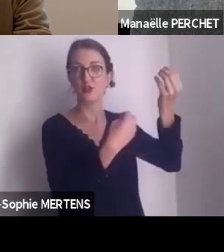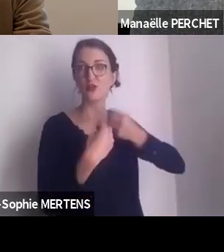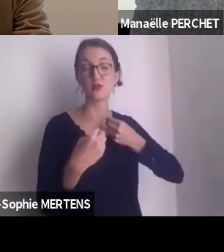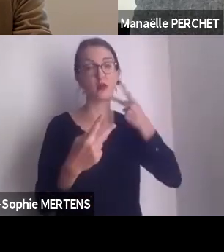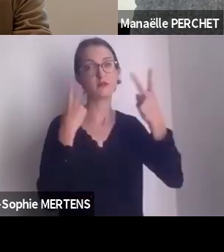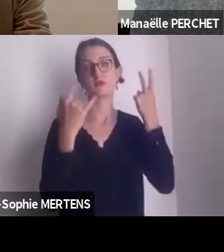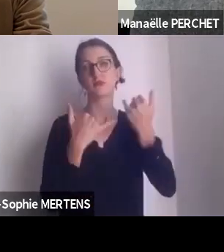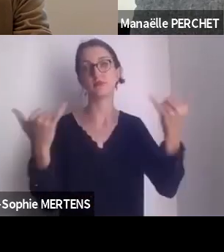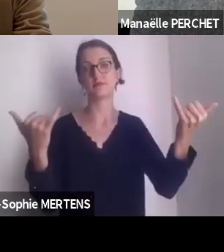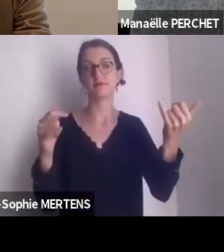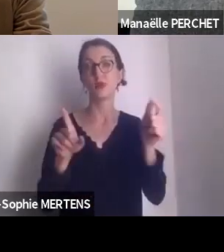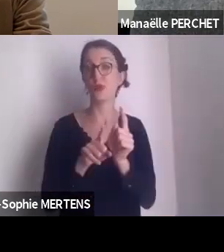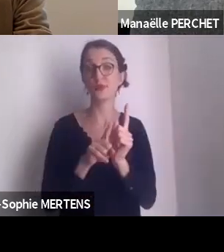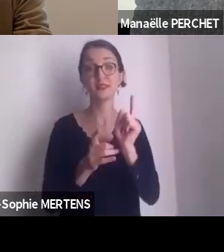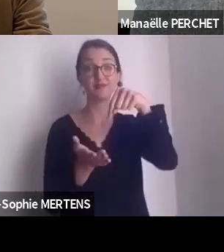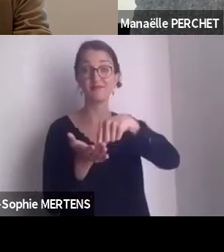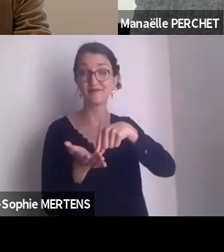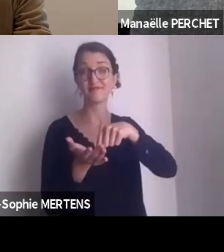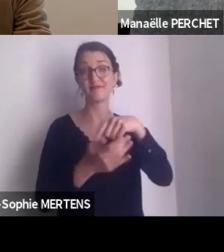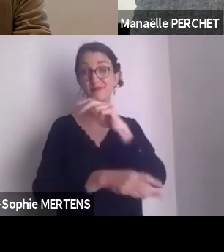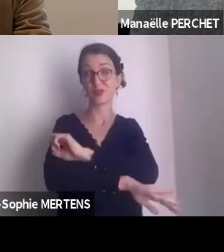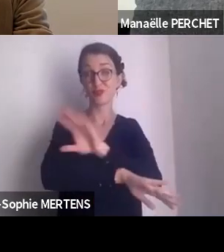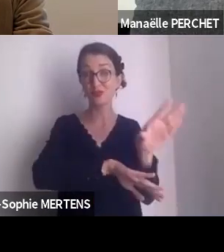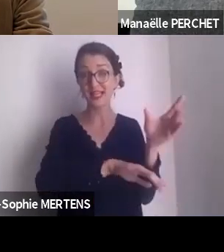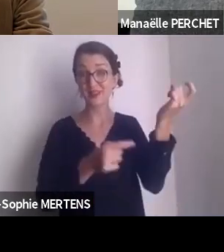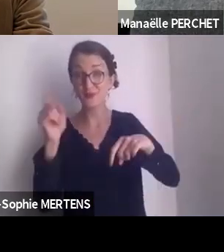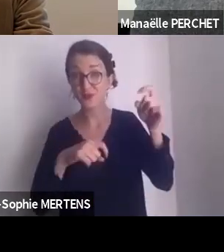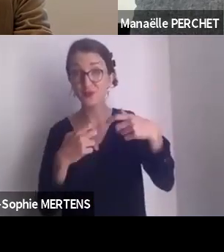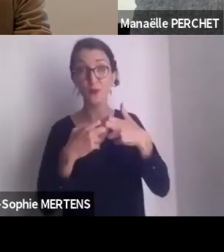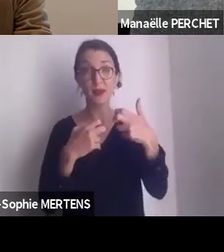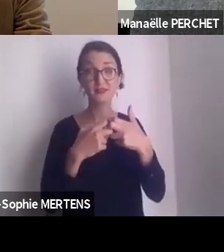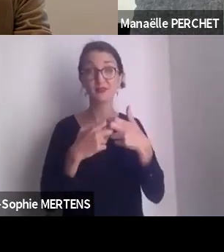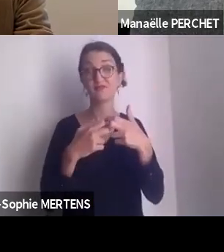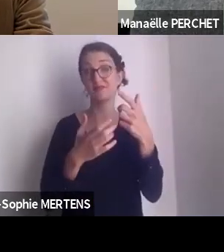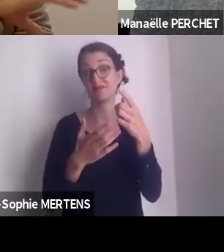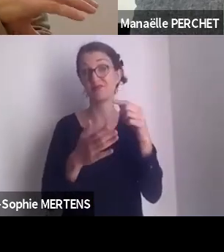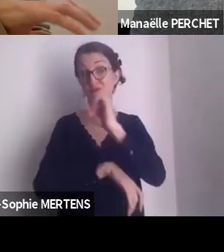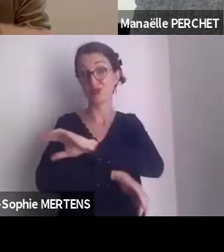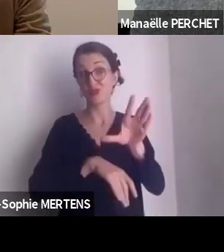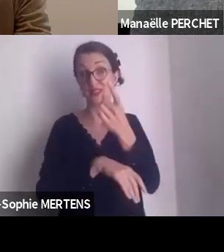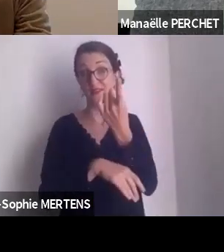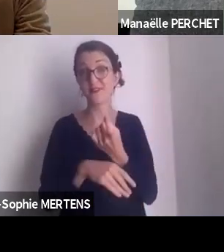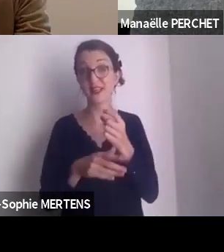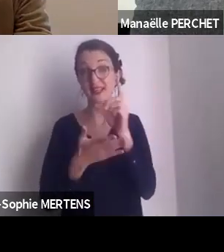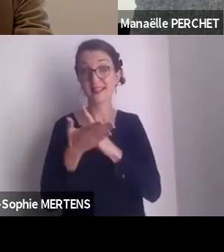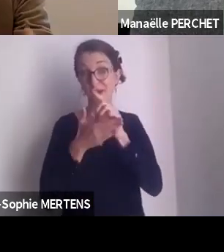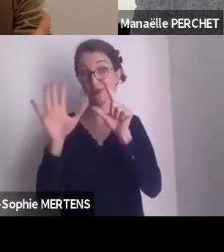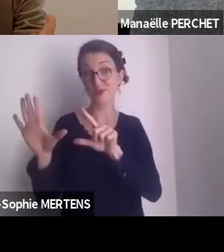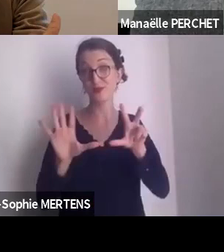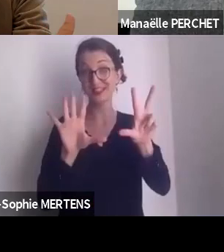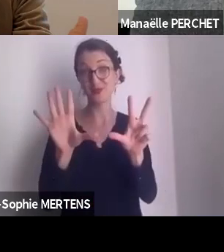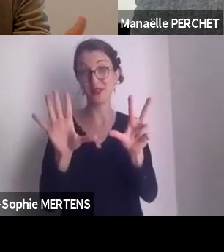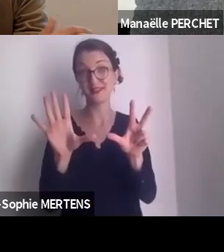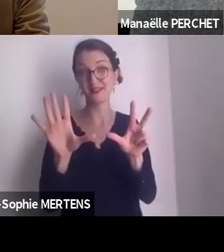a le journal des Yvelines qui a fait un reportage chez nous. On a le courrier des Yvelines. Enfin, bref, les médias se sont axés sur nous, et ce qui fait que ça a